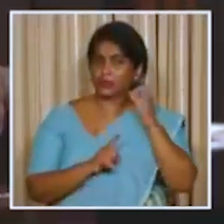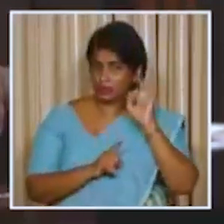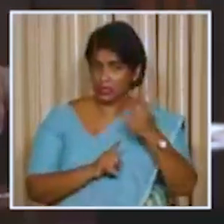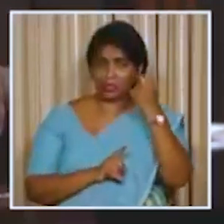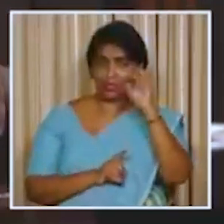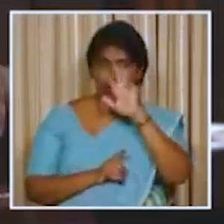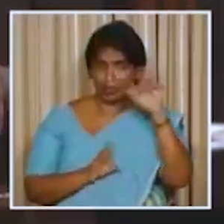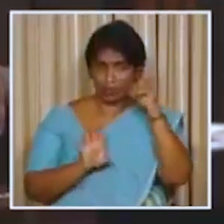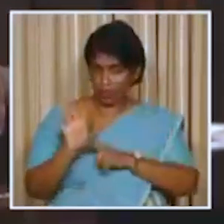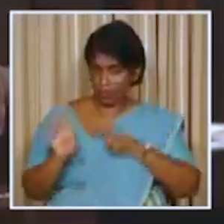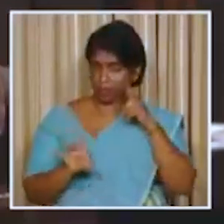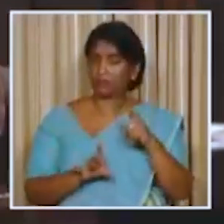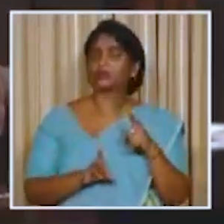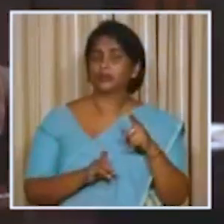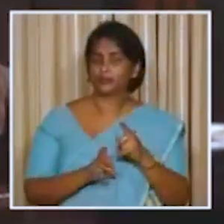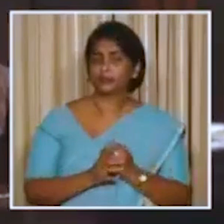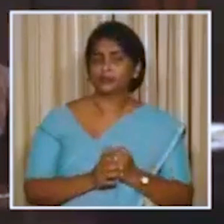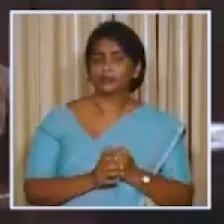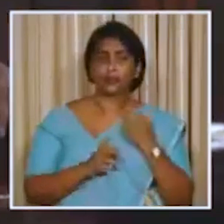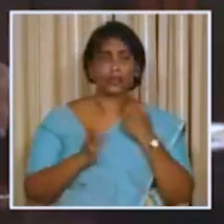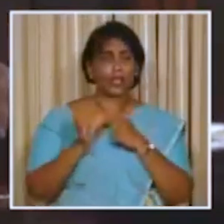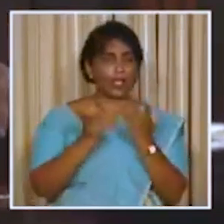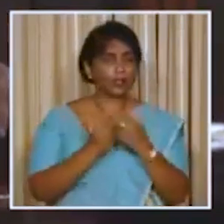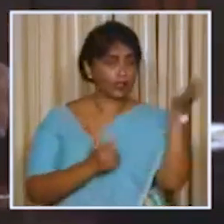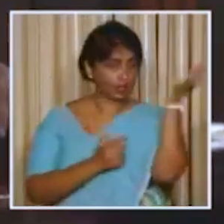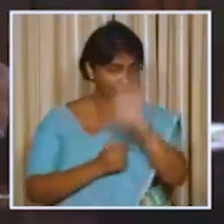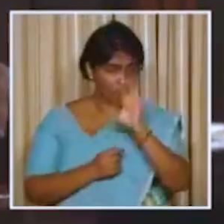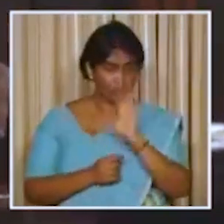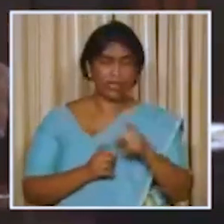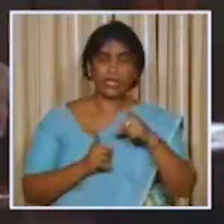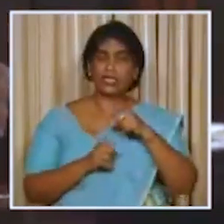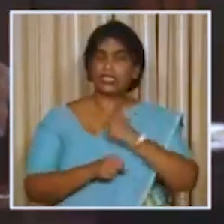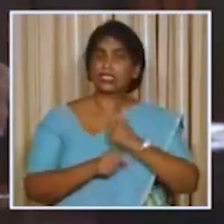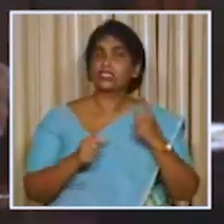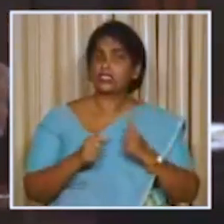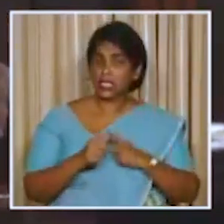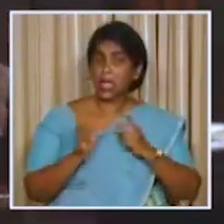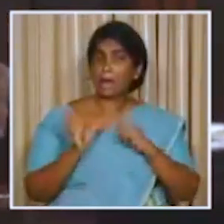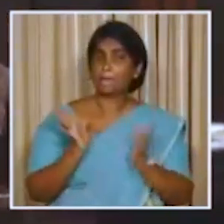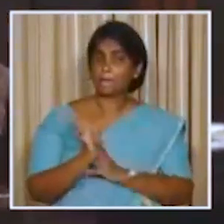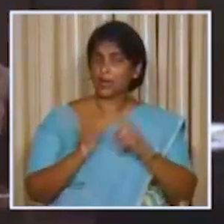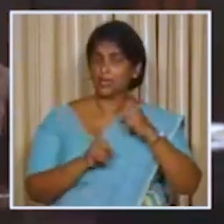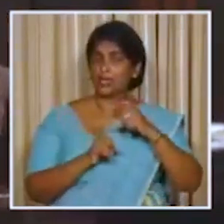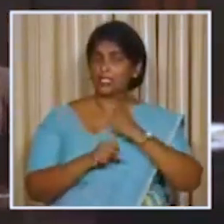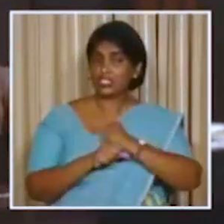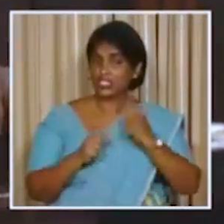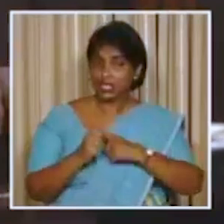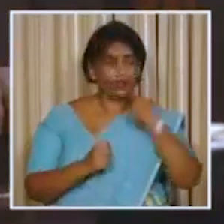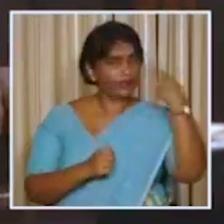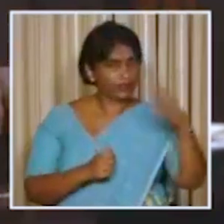பொழுது ஒரு உடனடியாக ஒரு கணக்காளரை நியமிக்க சொல்லி மாவட்ட செயலாளருக்கு அம்பாறை மாவட்ட செயலாளருக்கு அறிவித்திருந்தால் இதுவரைக்கும்